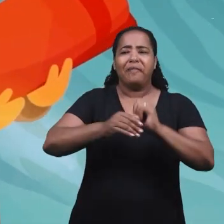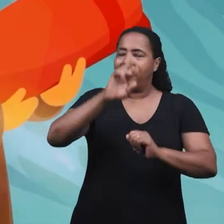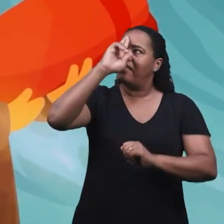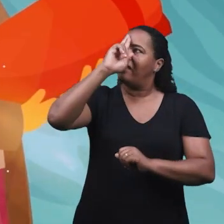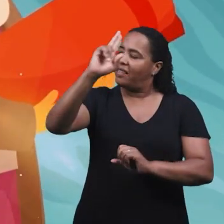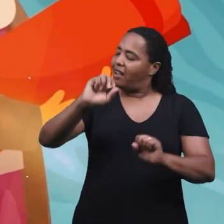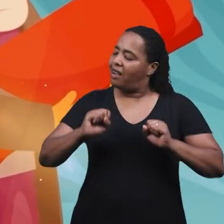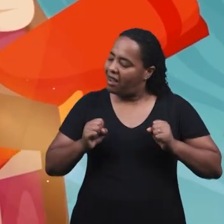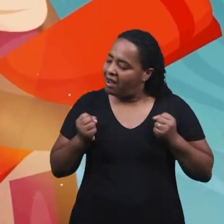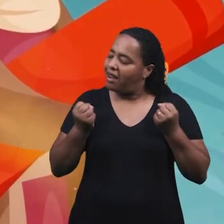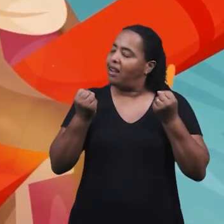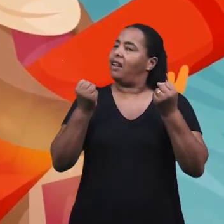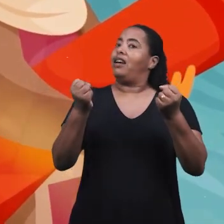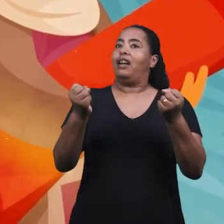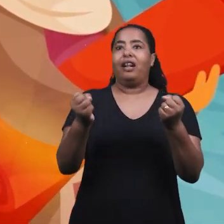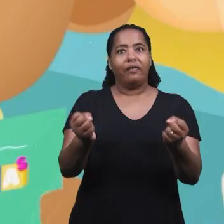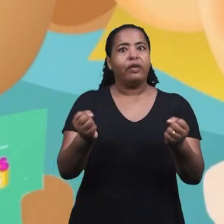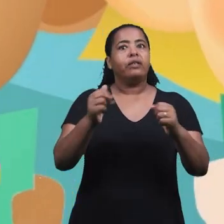a minha força.